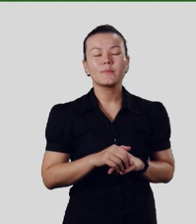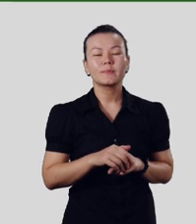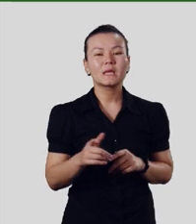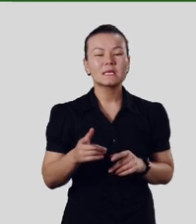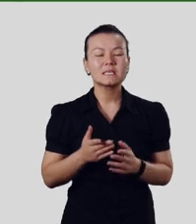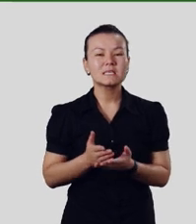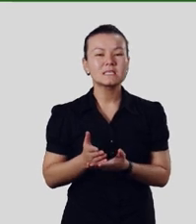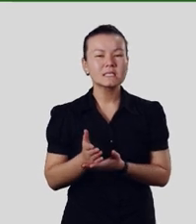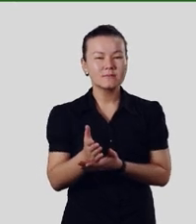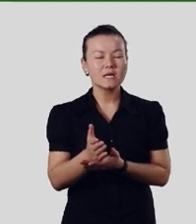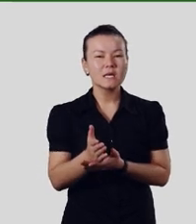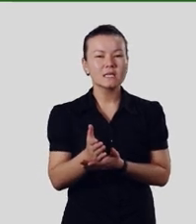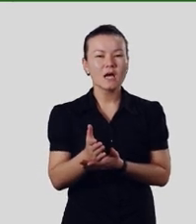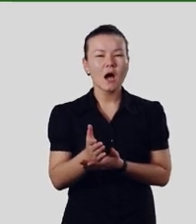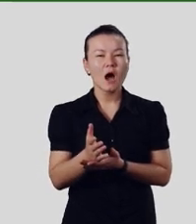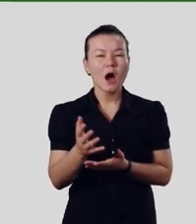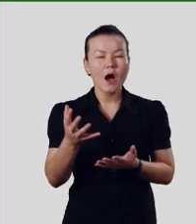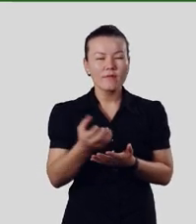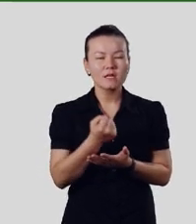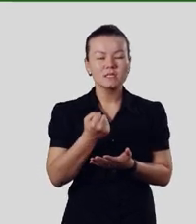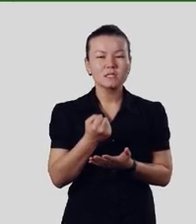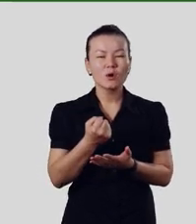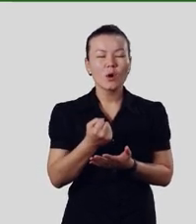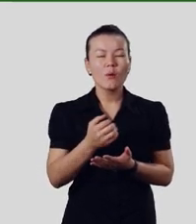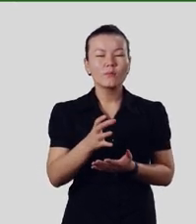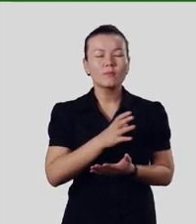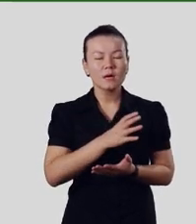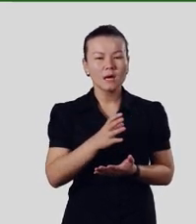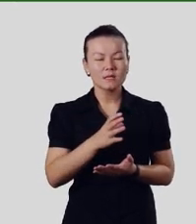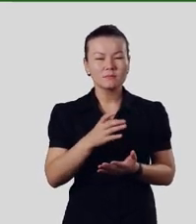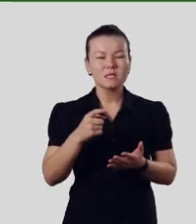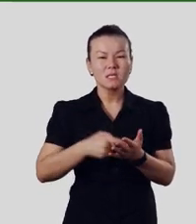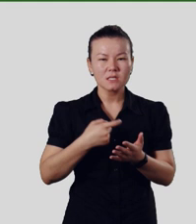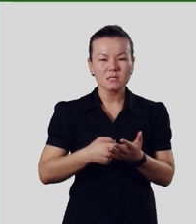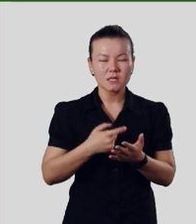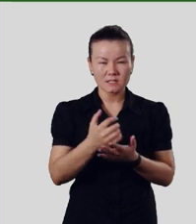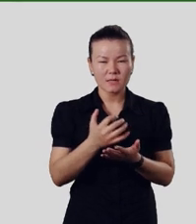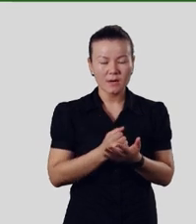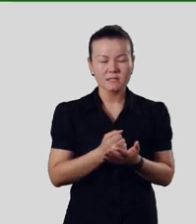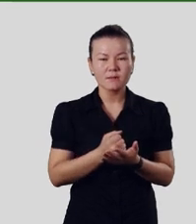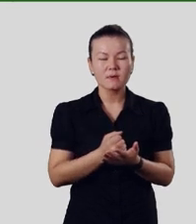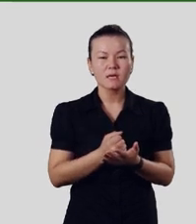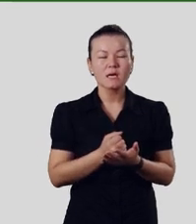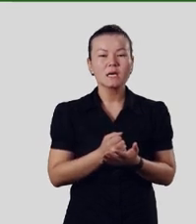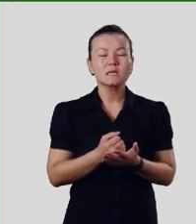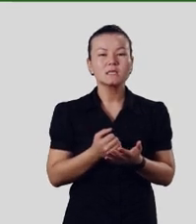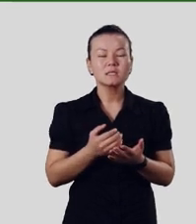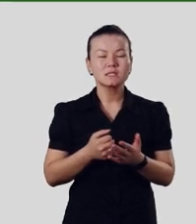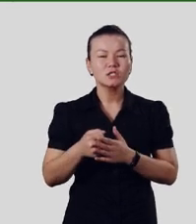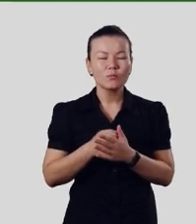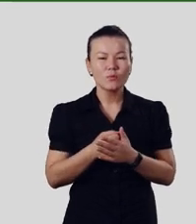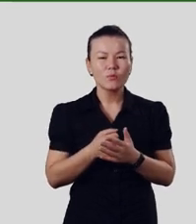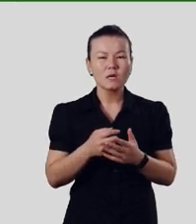стремление овладеть новыми богатыми источниками природных ресурсов стимулировало изучение